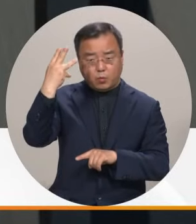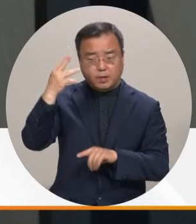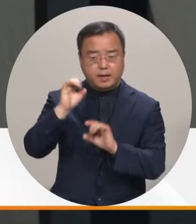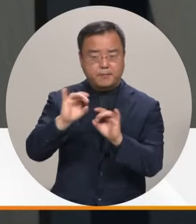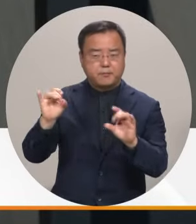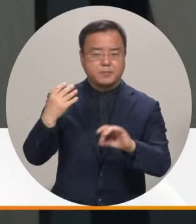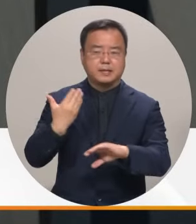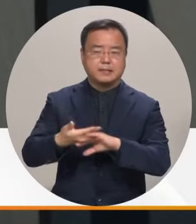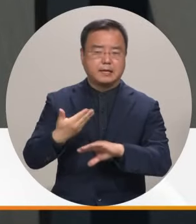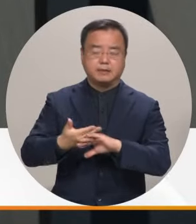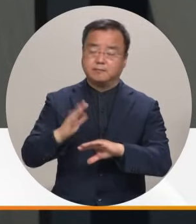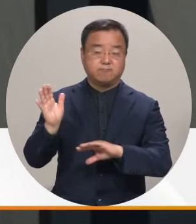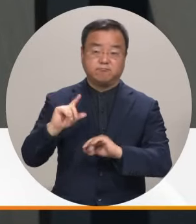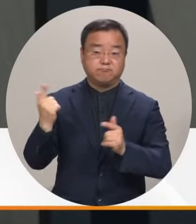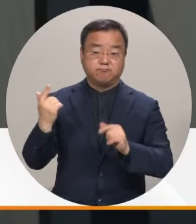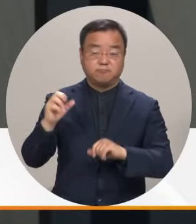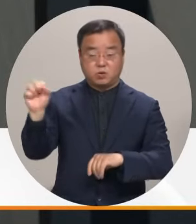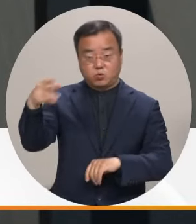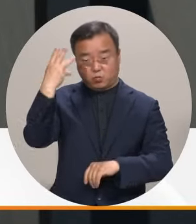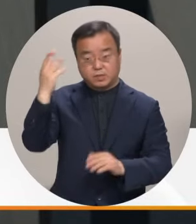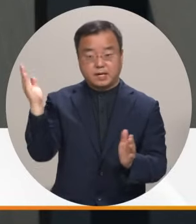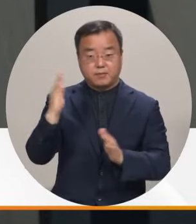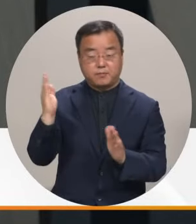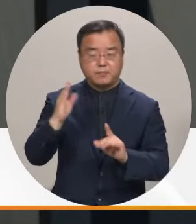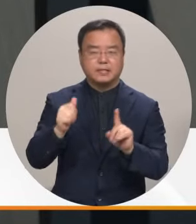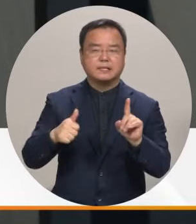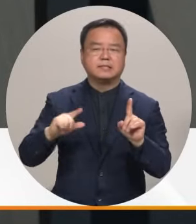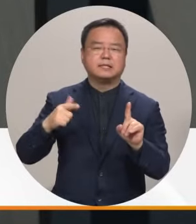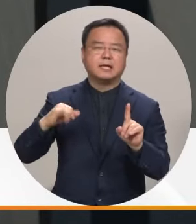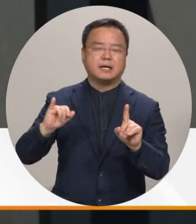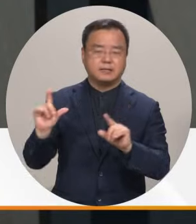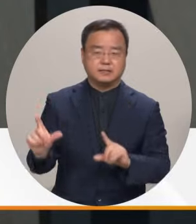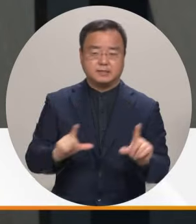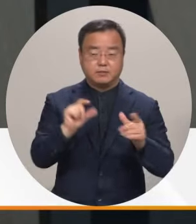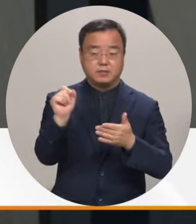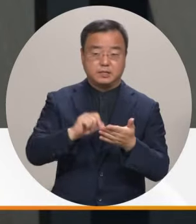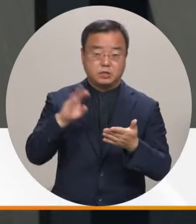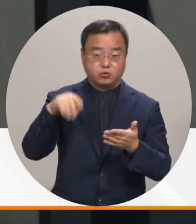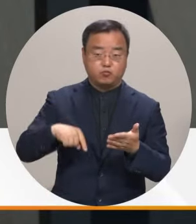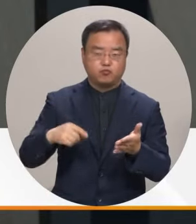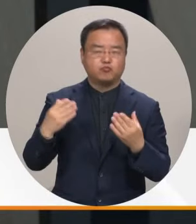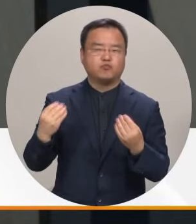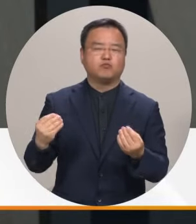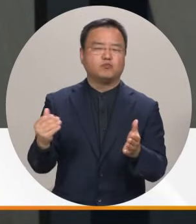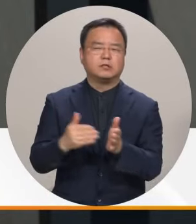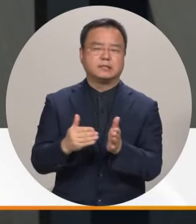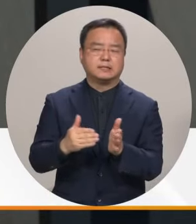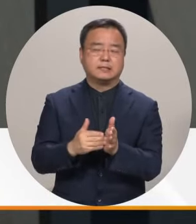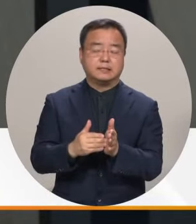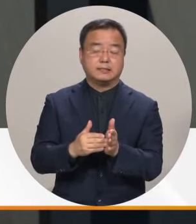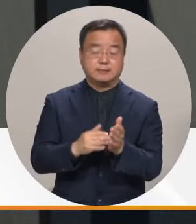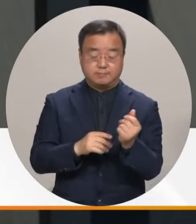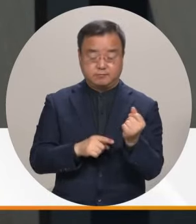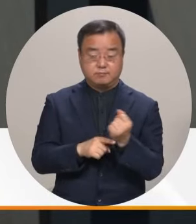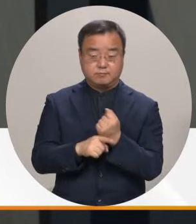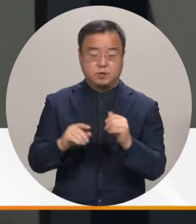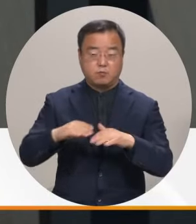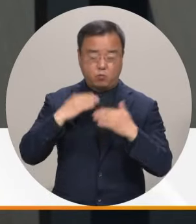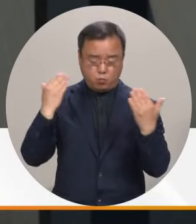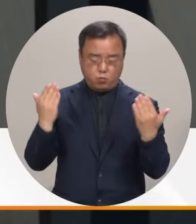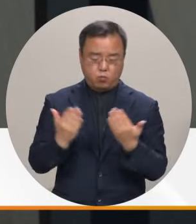그런데 3학년들 같은 경우는 1학기로 사실 생활 기록부가 마감이 되기 때문에 이렇게 모든 것을 쏟아